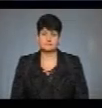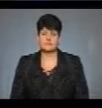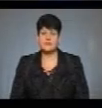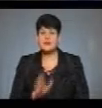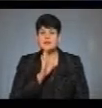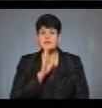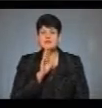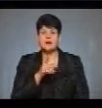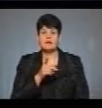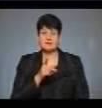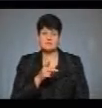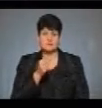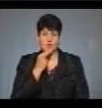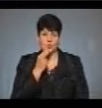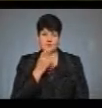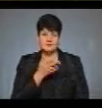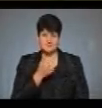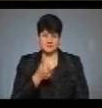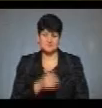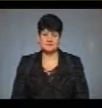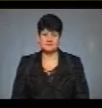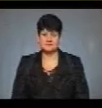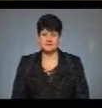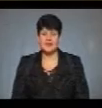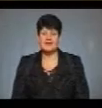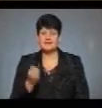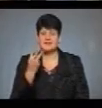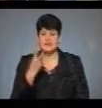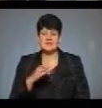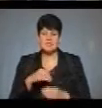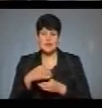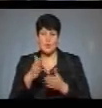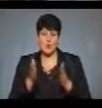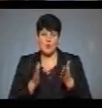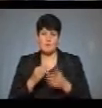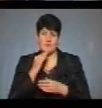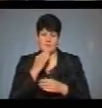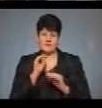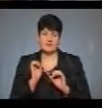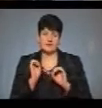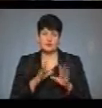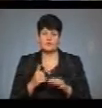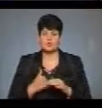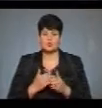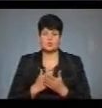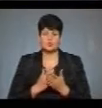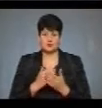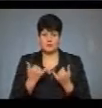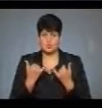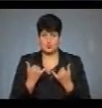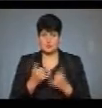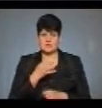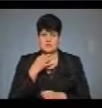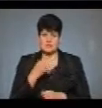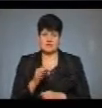Дівчата, як вам круасан? Дуже добрий. 13 коробок із круасанами і печивом передадуть військовослужбовцям сьогодні,